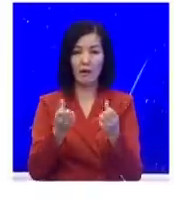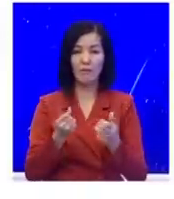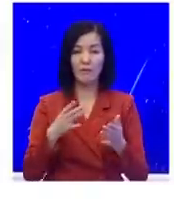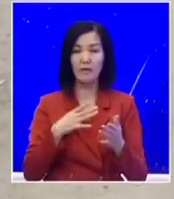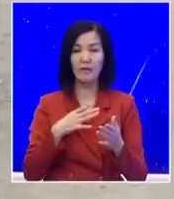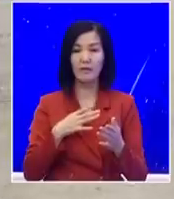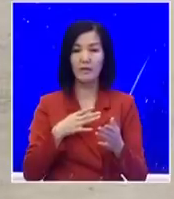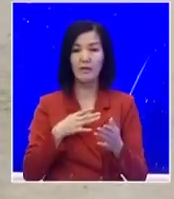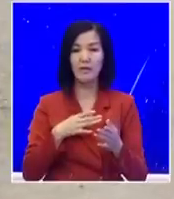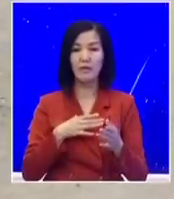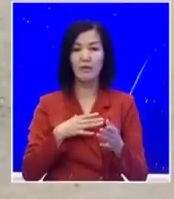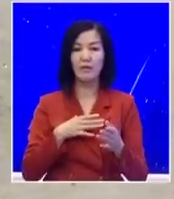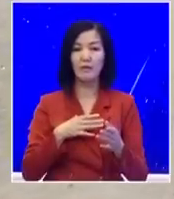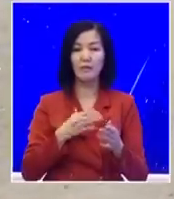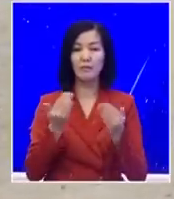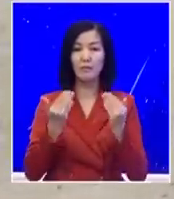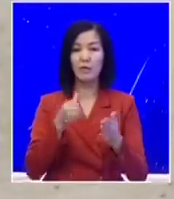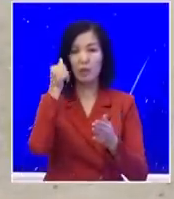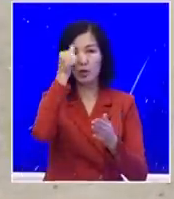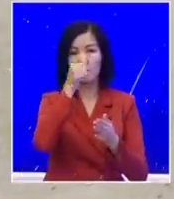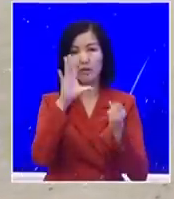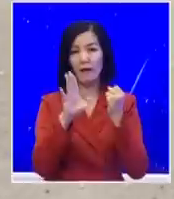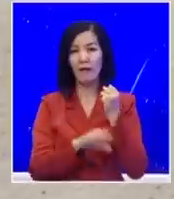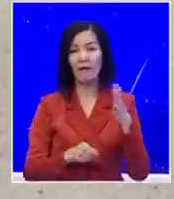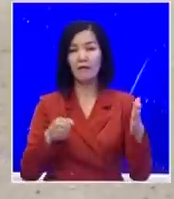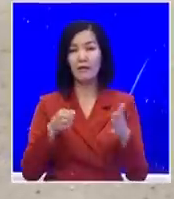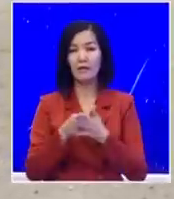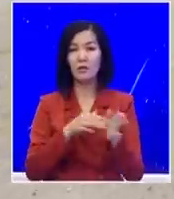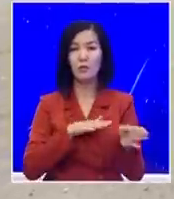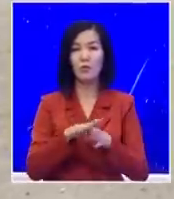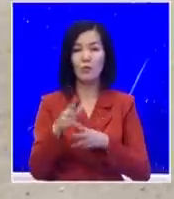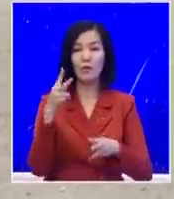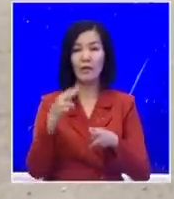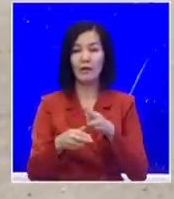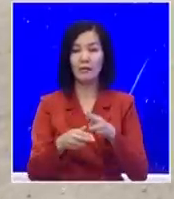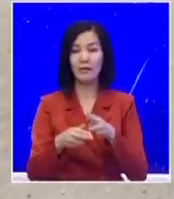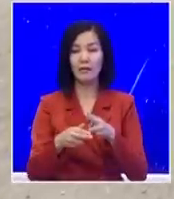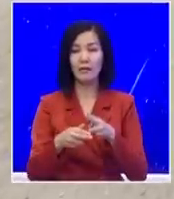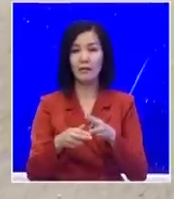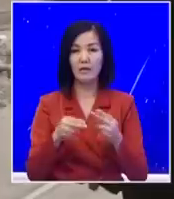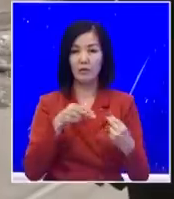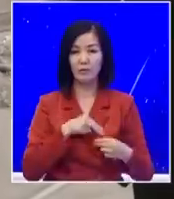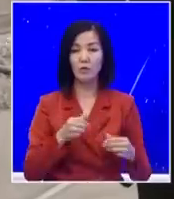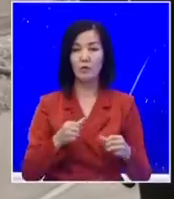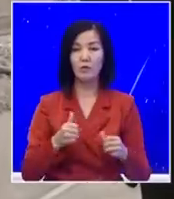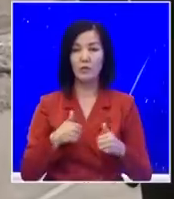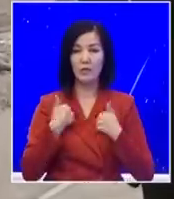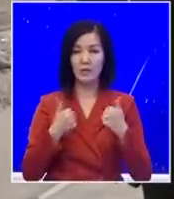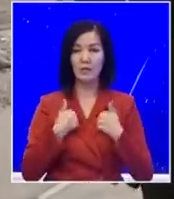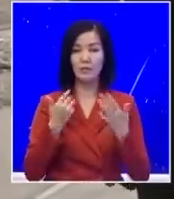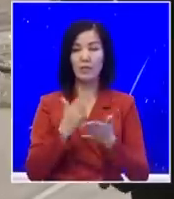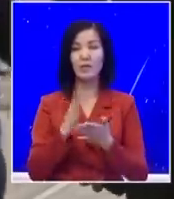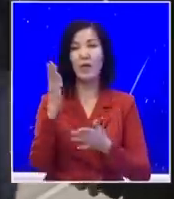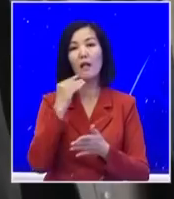осы жылда бітеді түгелі. Биылғы жылдың аяғына шейін толығымен аяқталады деп жатырмыз. Соған жұмыс жасап жатырмыз. Айта кетейік,